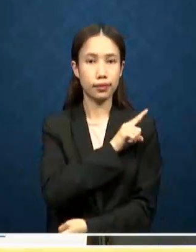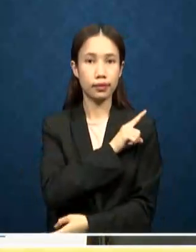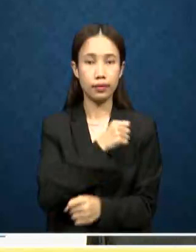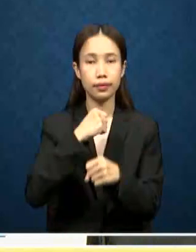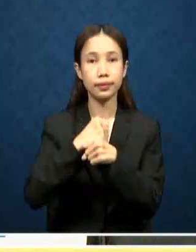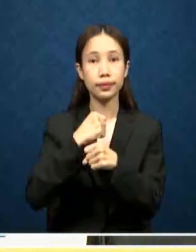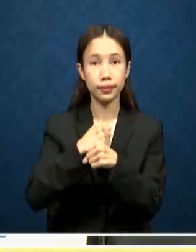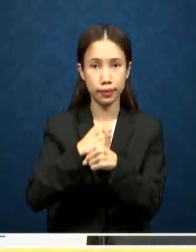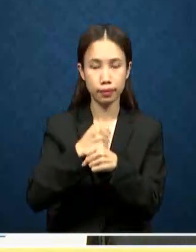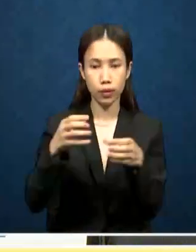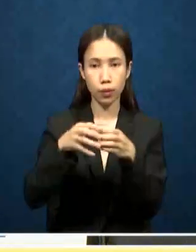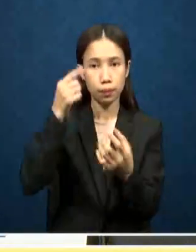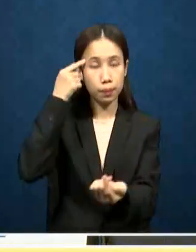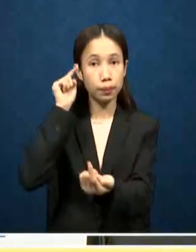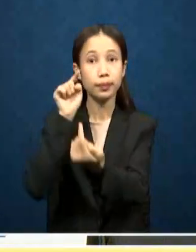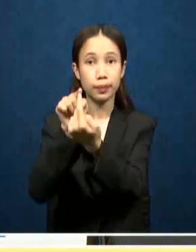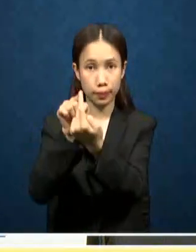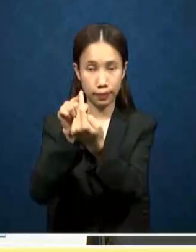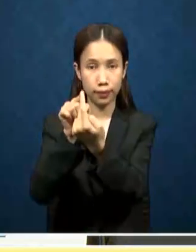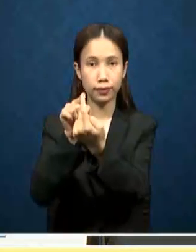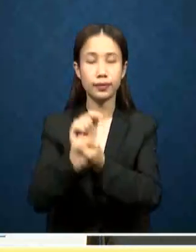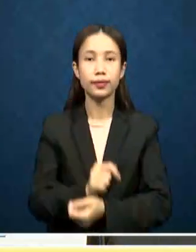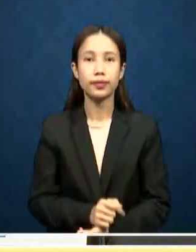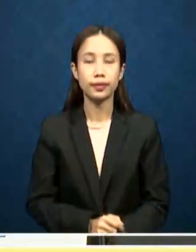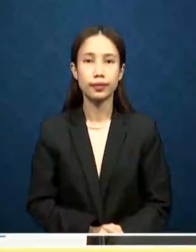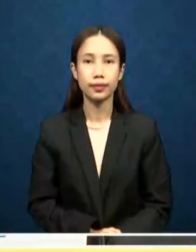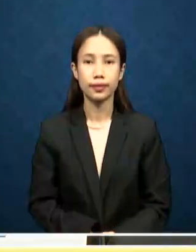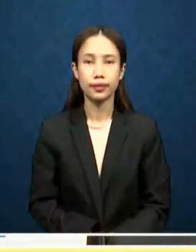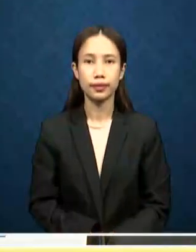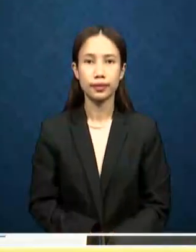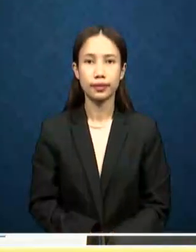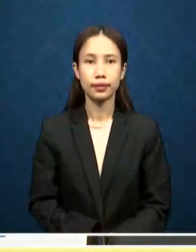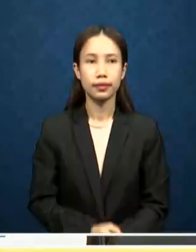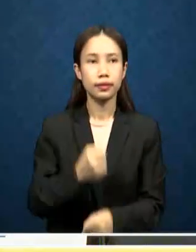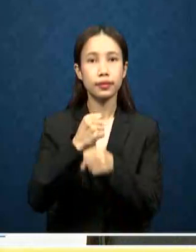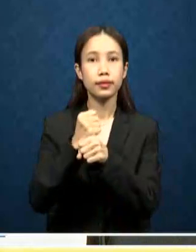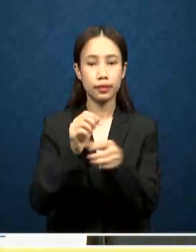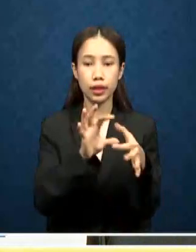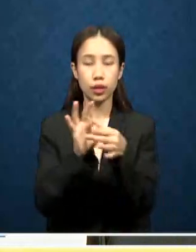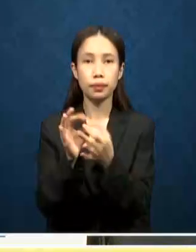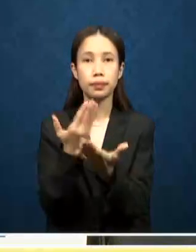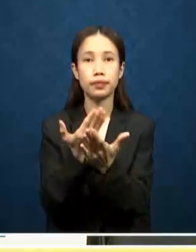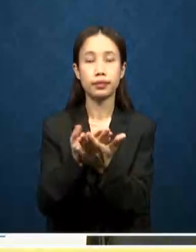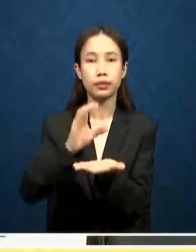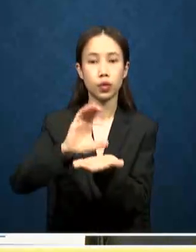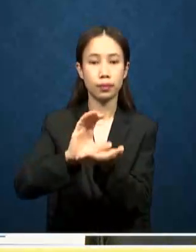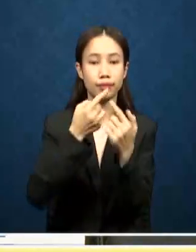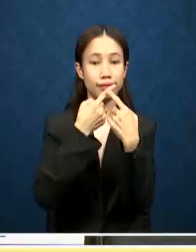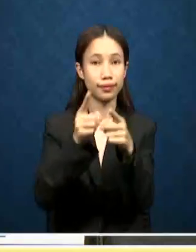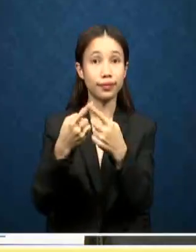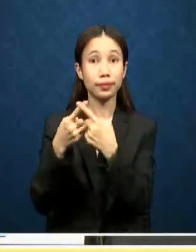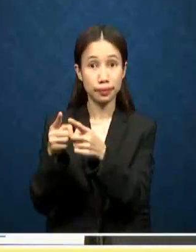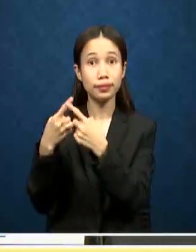ภารกิจมีกลุ่มเป้าหมายมีเอ่อนักเอ่อเกี่ยวกับเรื่องของงบประมาณที่แตกต่างกัน